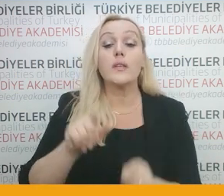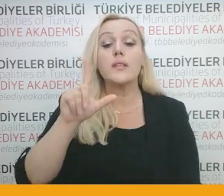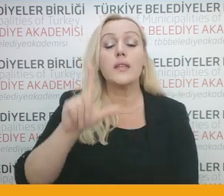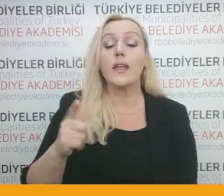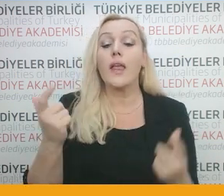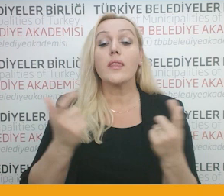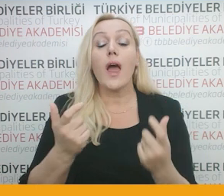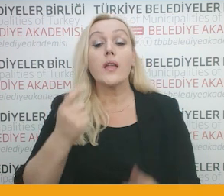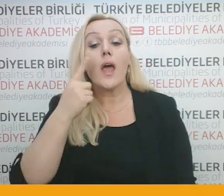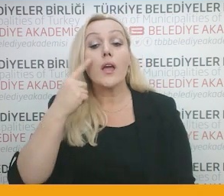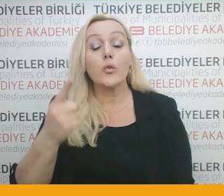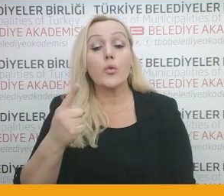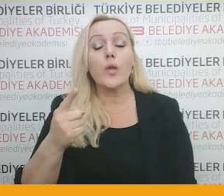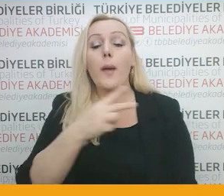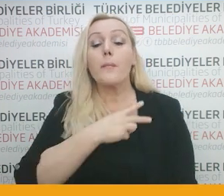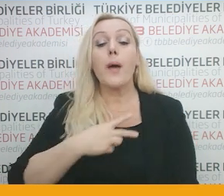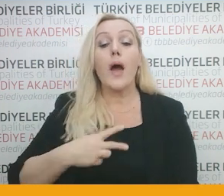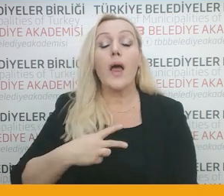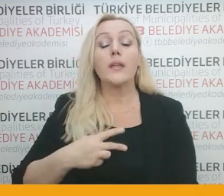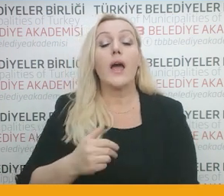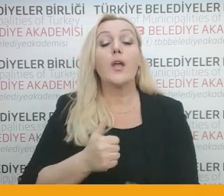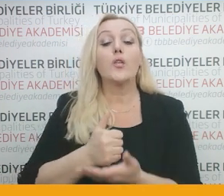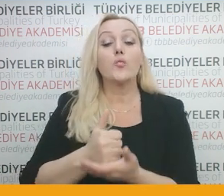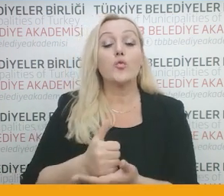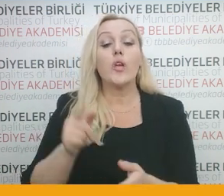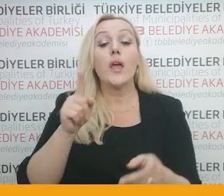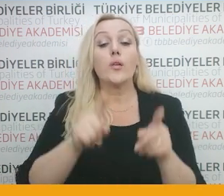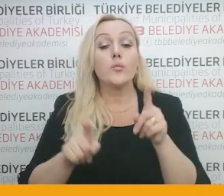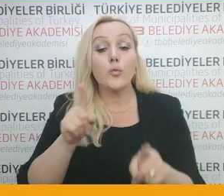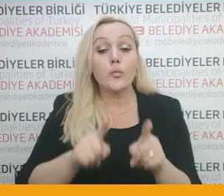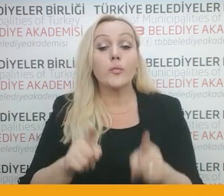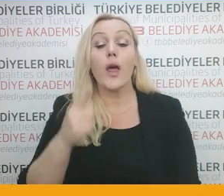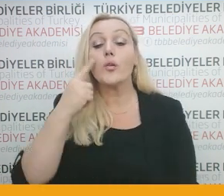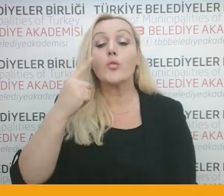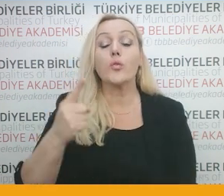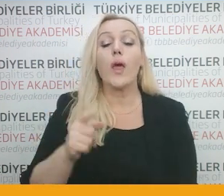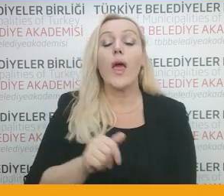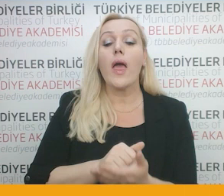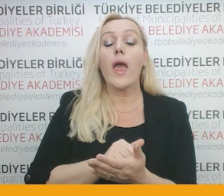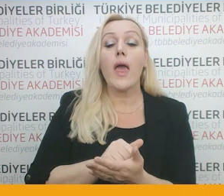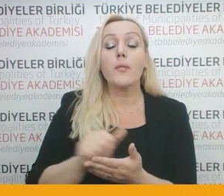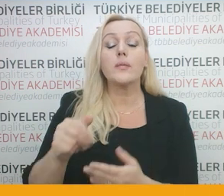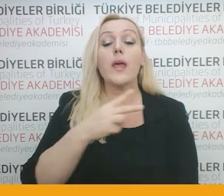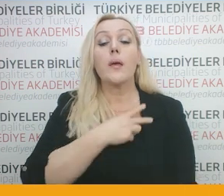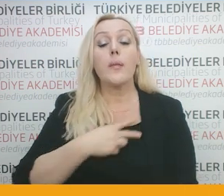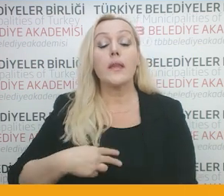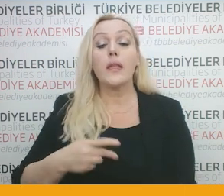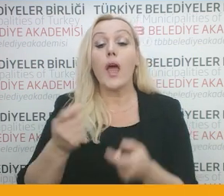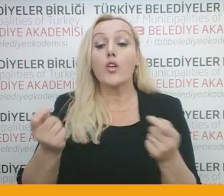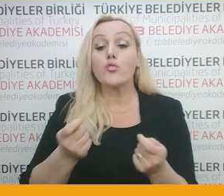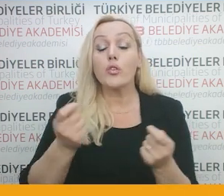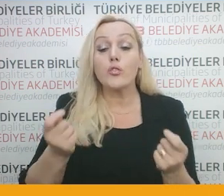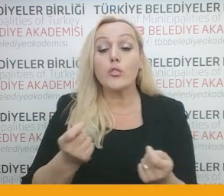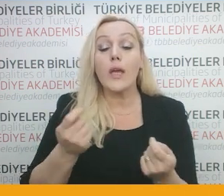nereden görüyoruz? Mahalli idare bütçe ve muhasebe yönetmeliğinden görüyoruz. Yine hepimiz belediyede çalışırken